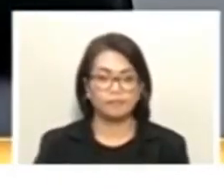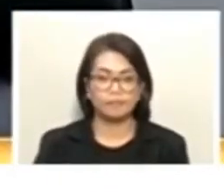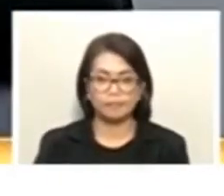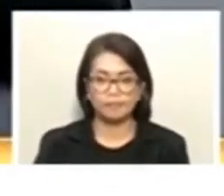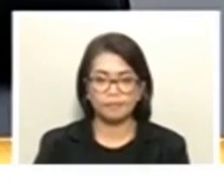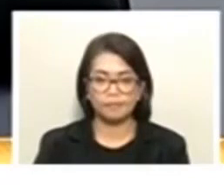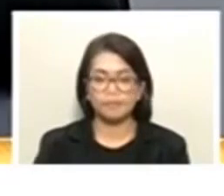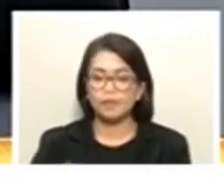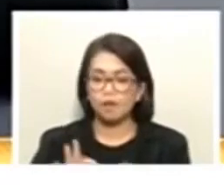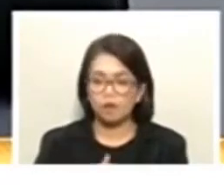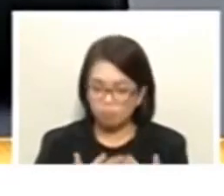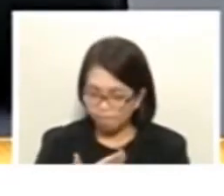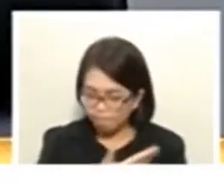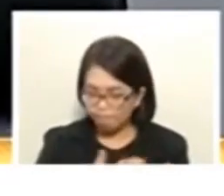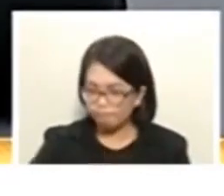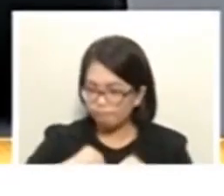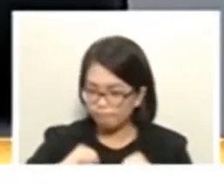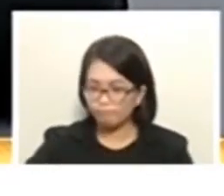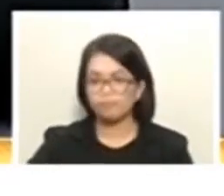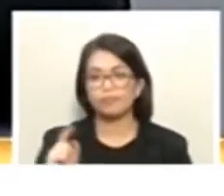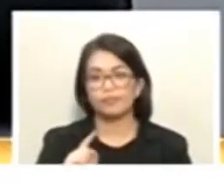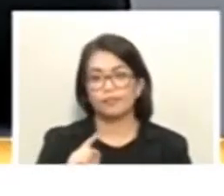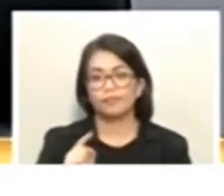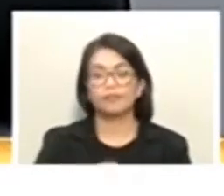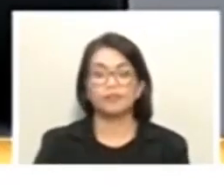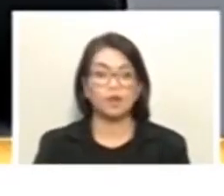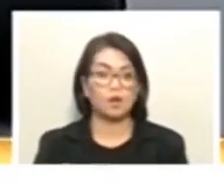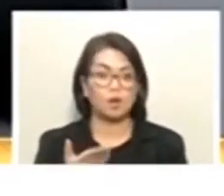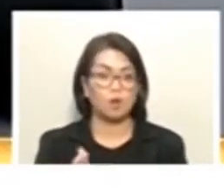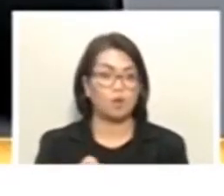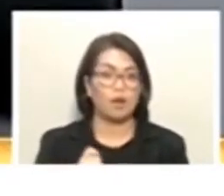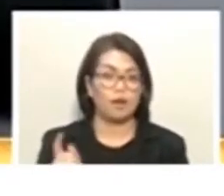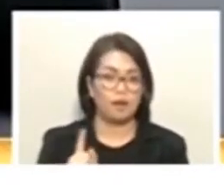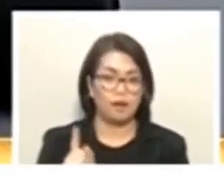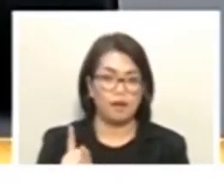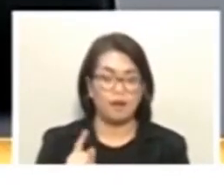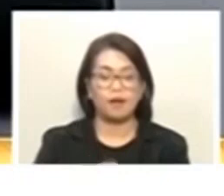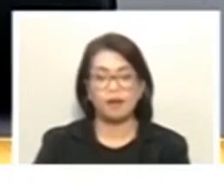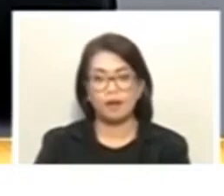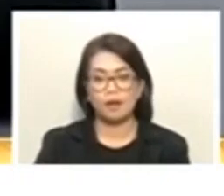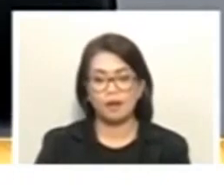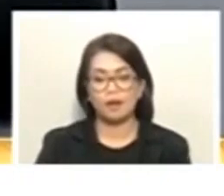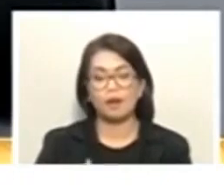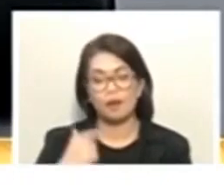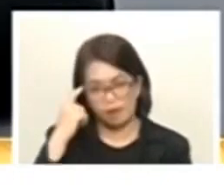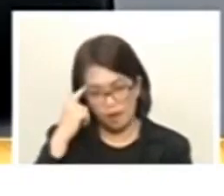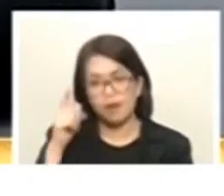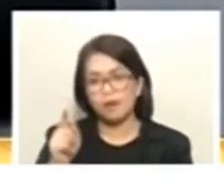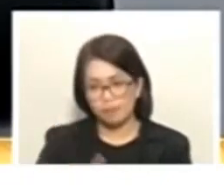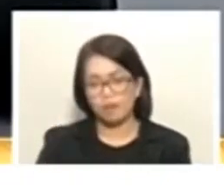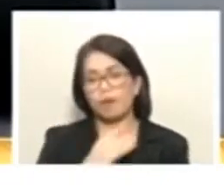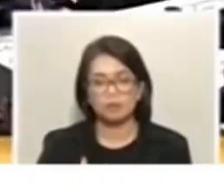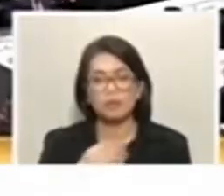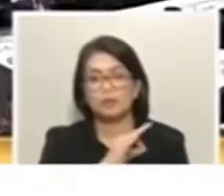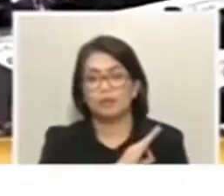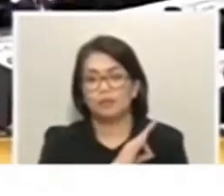ครับส่วนอีก12คนจะให้แต่ละพรรคไปพิจารณาและเสนอกลับมายังรัฐบาลส่วนวันพิจารณาร่างพรบ.งบประ